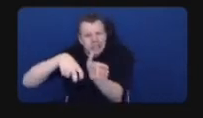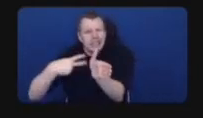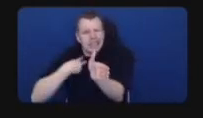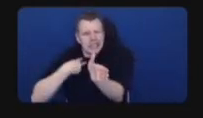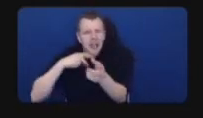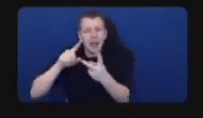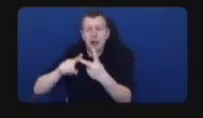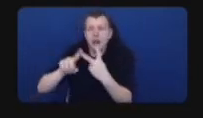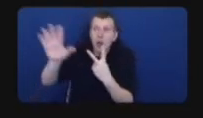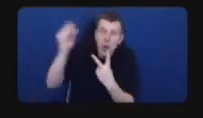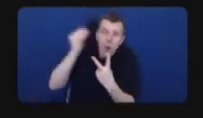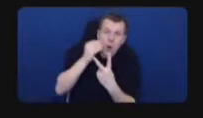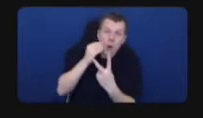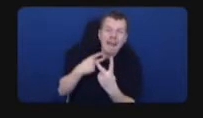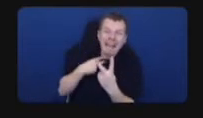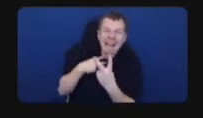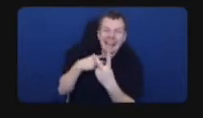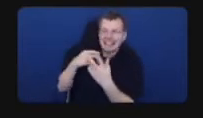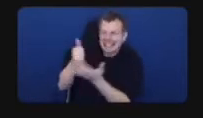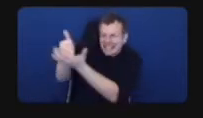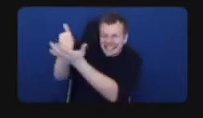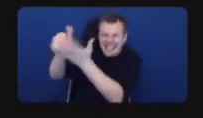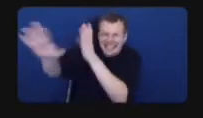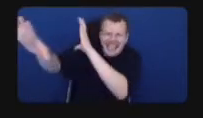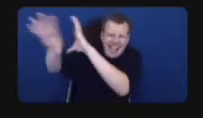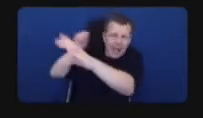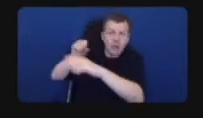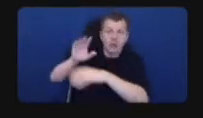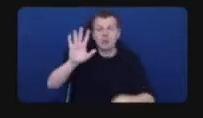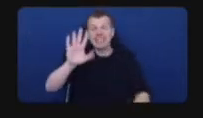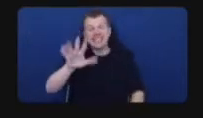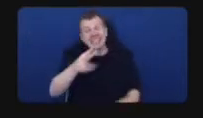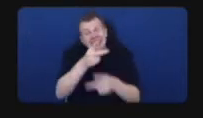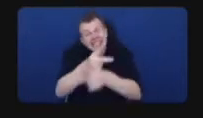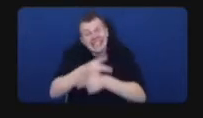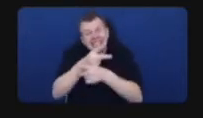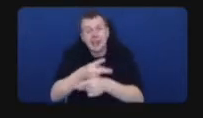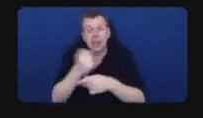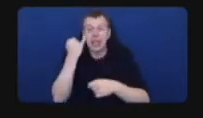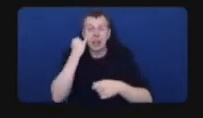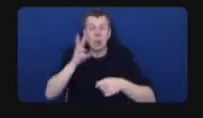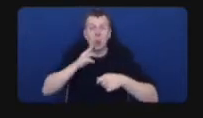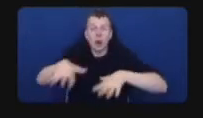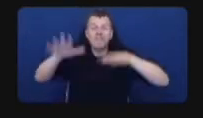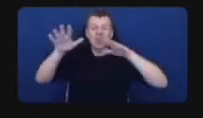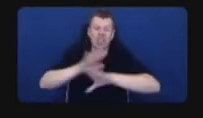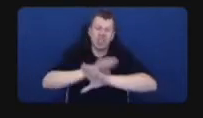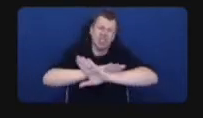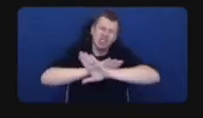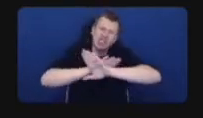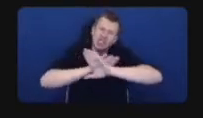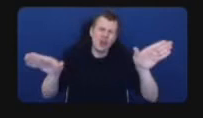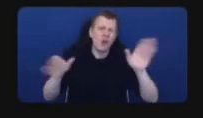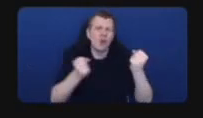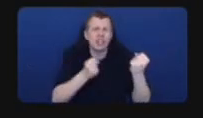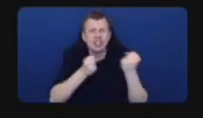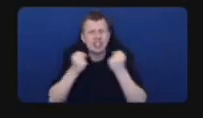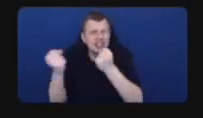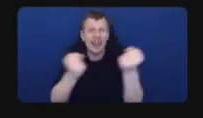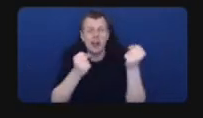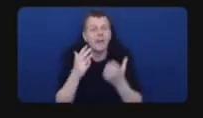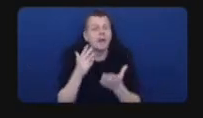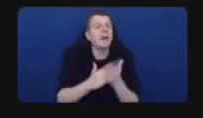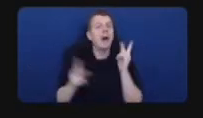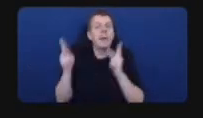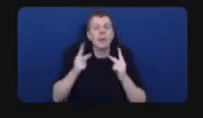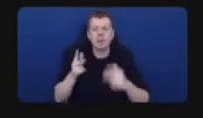帮助200多个居民排除了就是把他们带到其他地方去了，转移